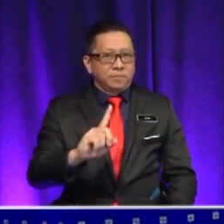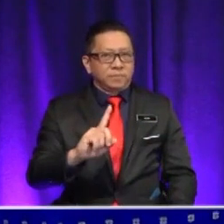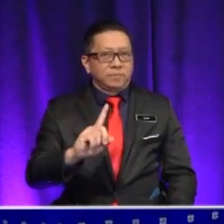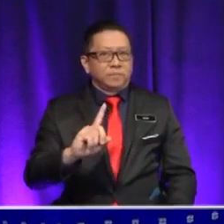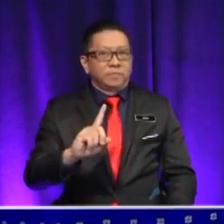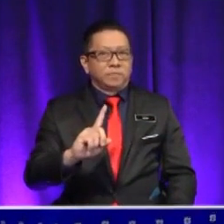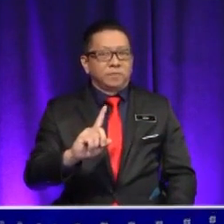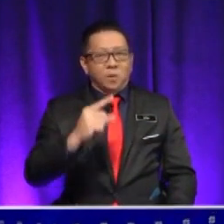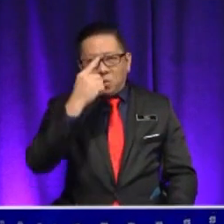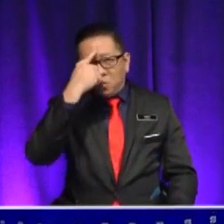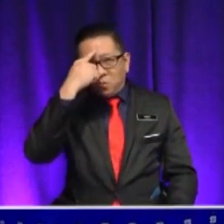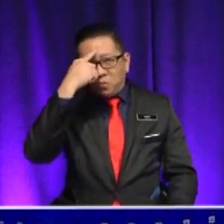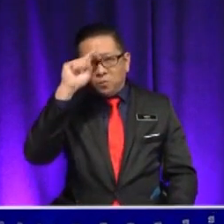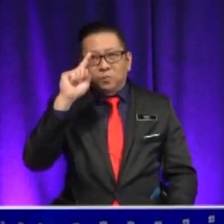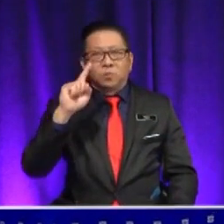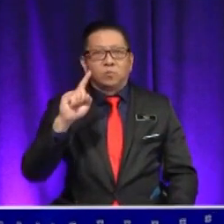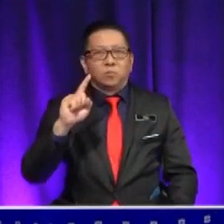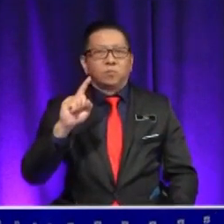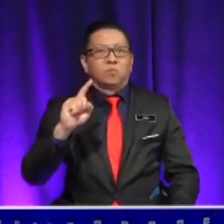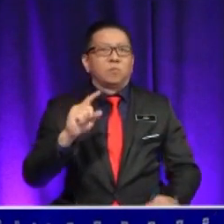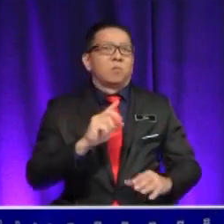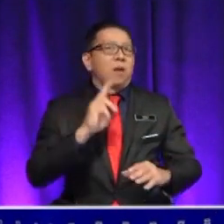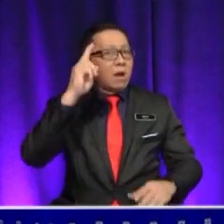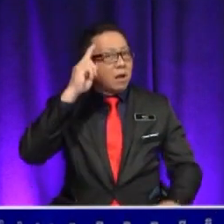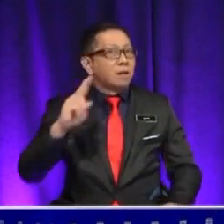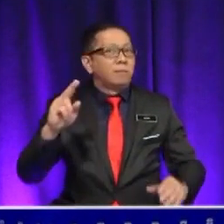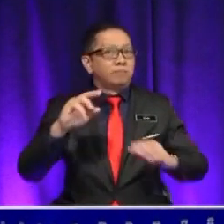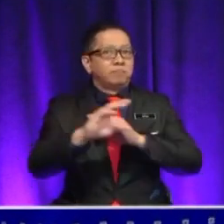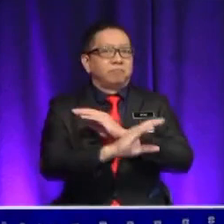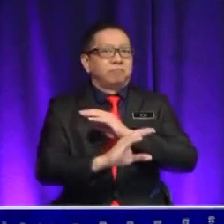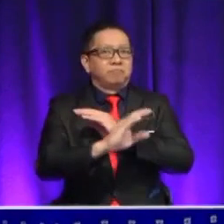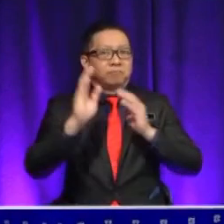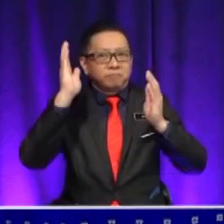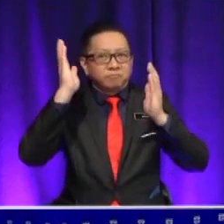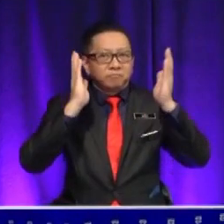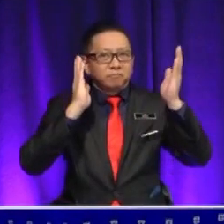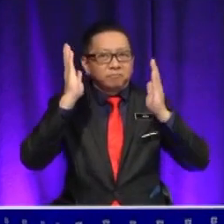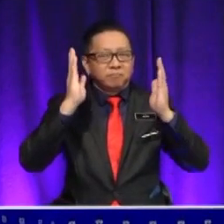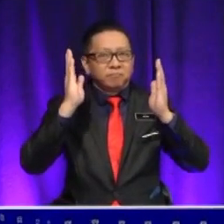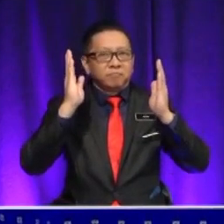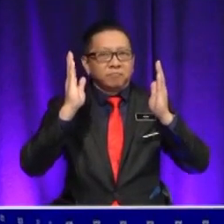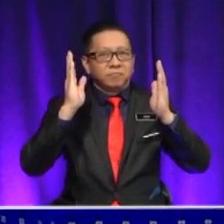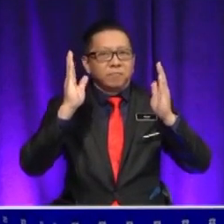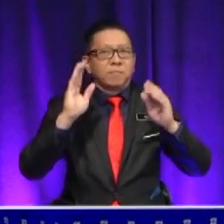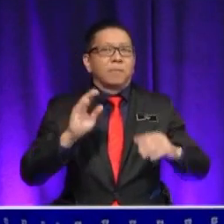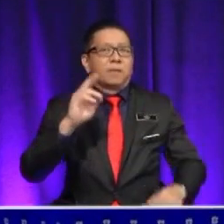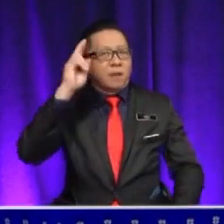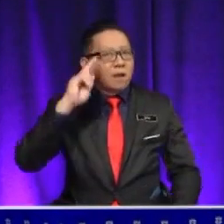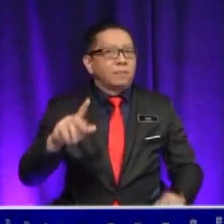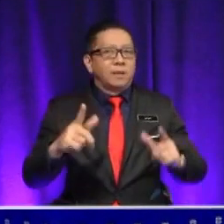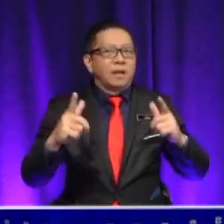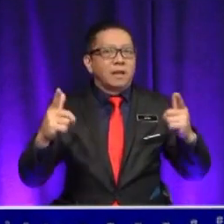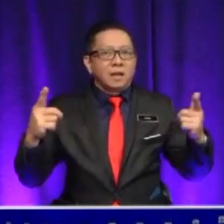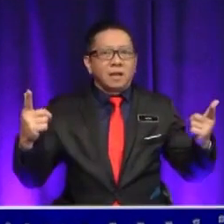dan agama lain bebas untuk diamalkan mengikut kepercayaan masing-masing. Dan dalam konsep peranan ini juga,